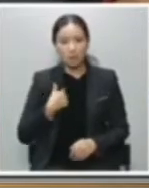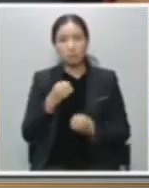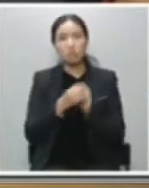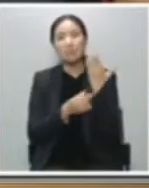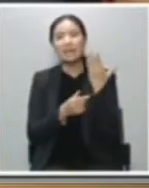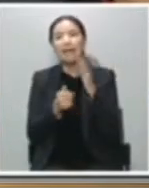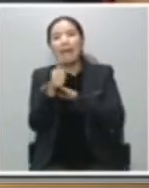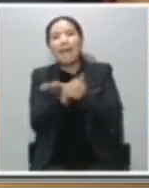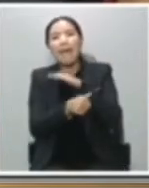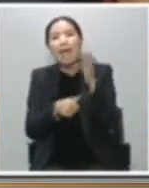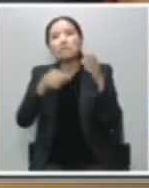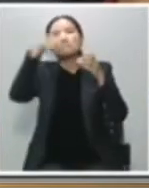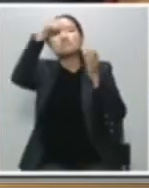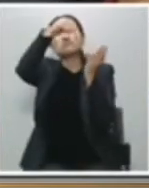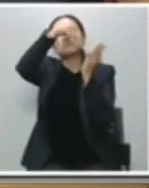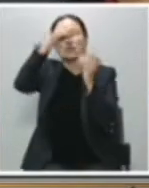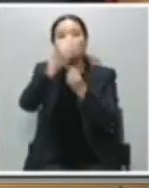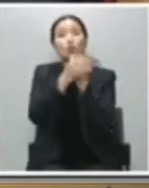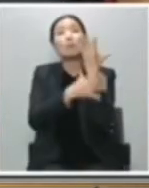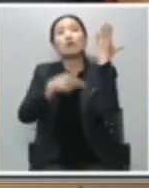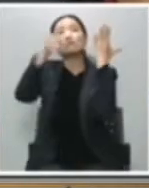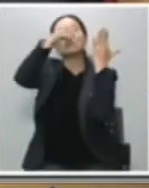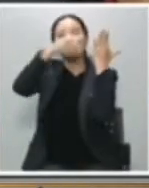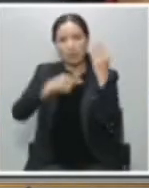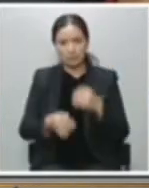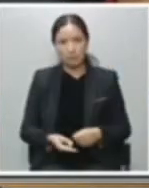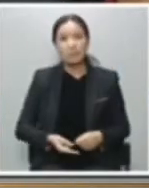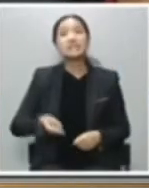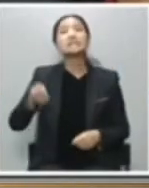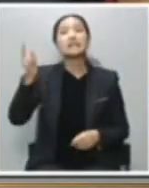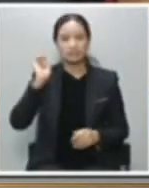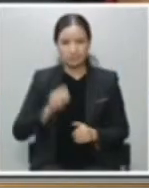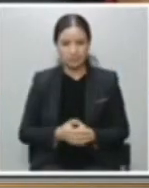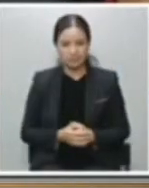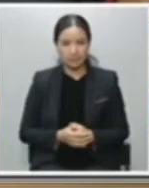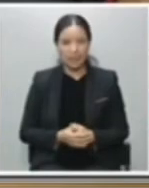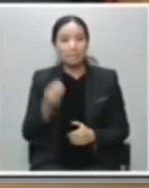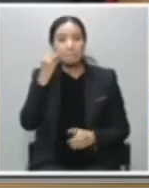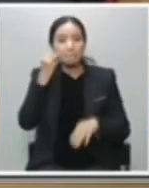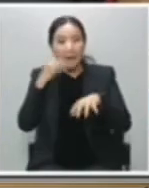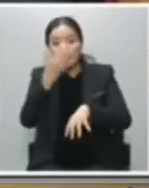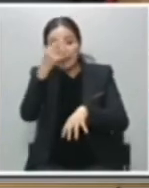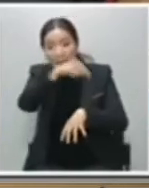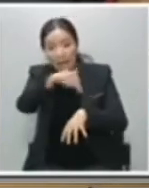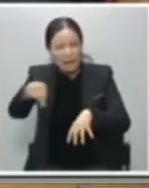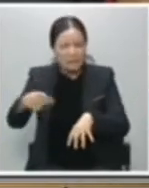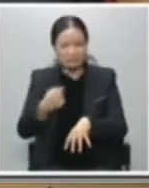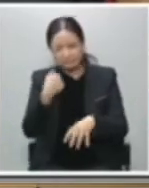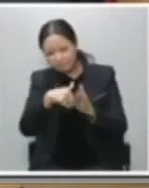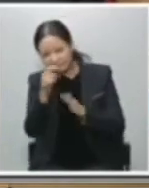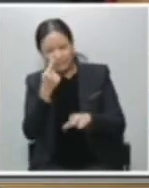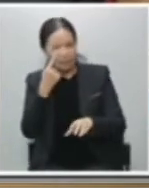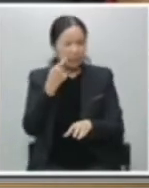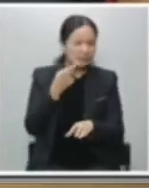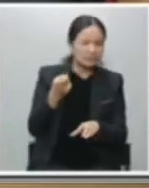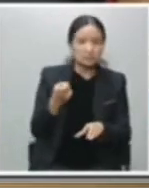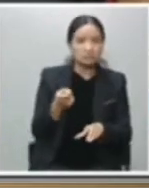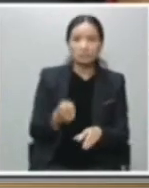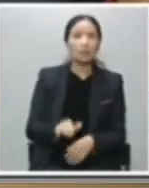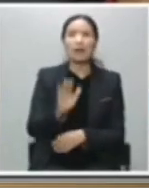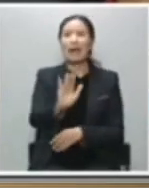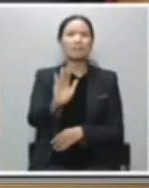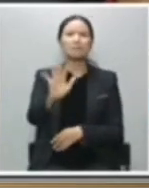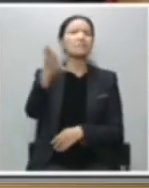ม้นะครับท่านประธานเป็นเดือนเพราะหน้าบ้านก็เต็มไปด้วยสีที่ไม่ค่อยถนัดตานะครับผมไม่ห้ามครับจะปฏิวั